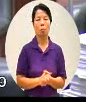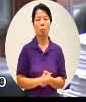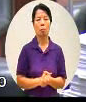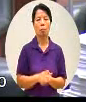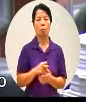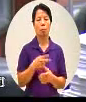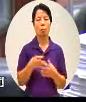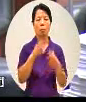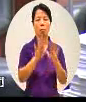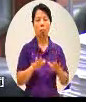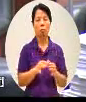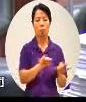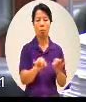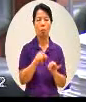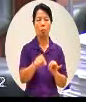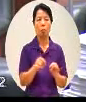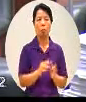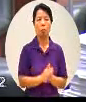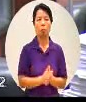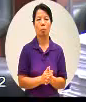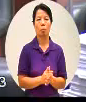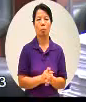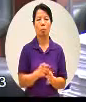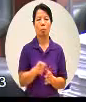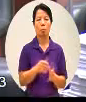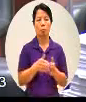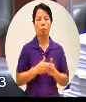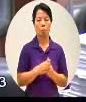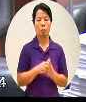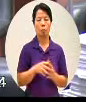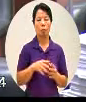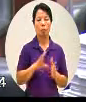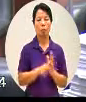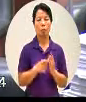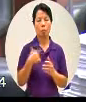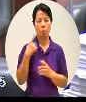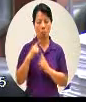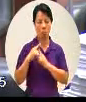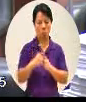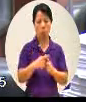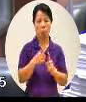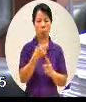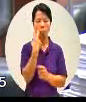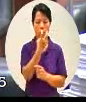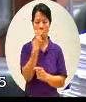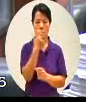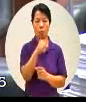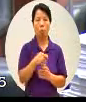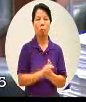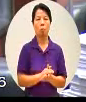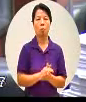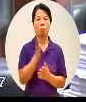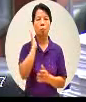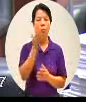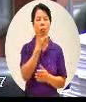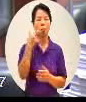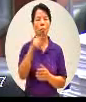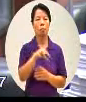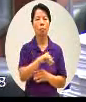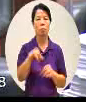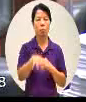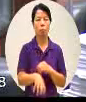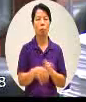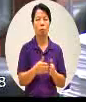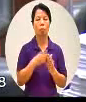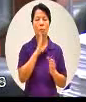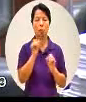地点本身就甲恁讲，讲恁若有闲，阁去看一下。连水利署长都讲叫恁是